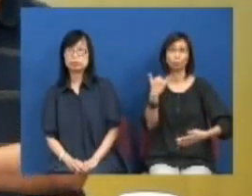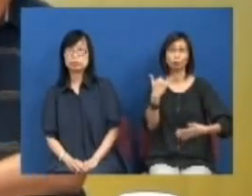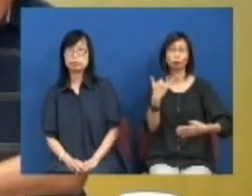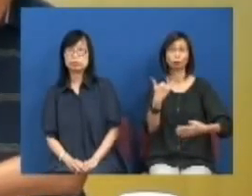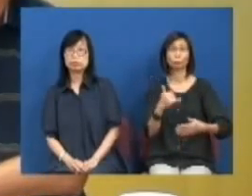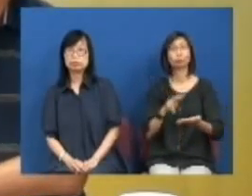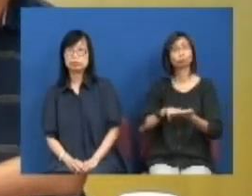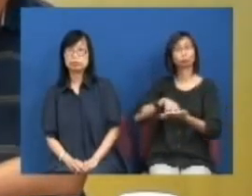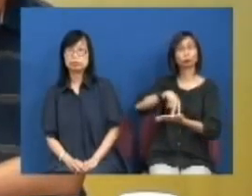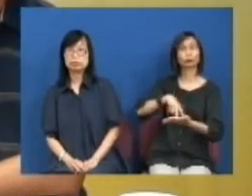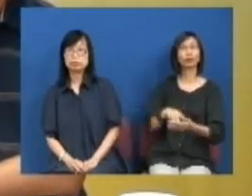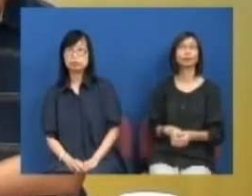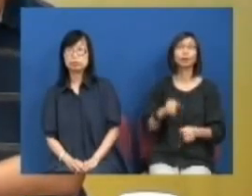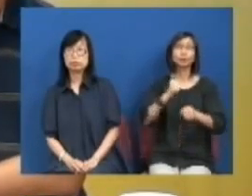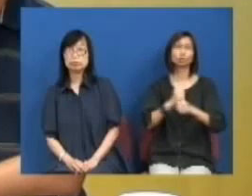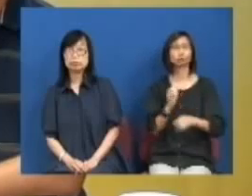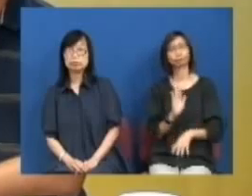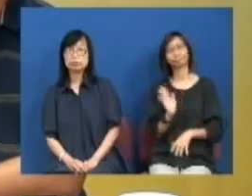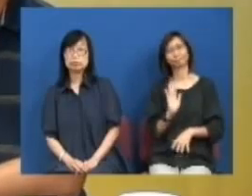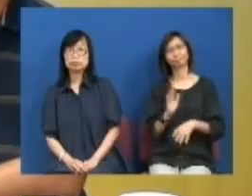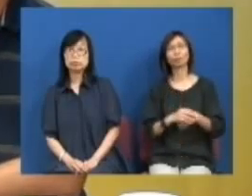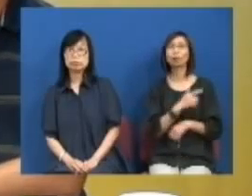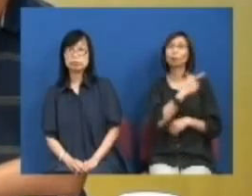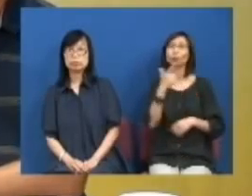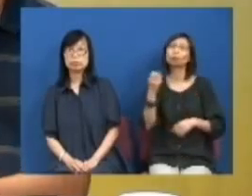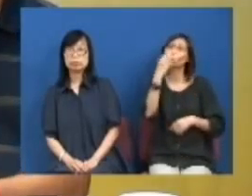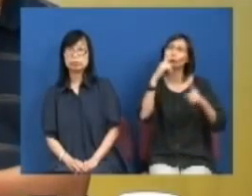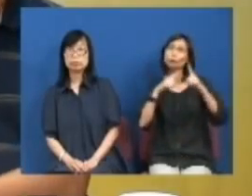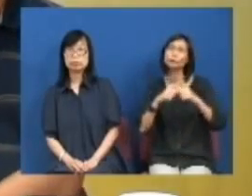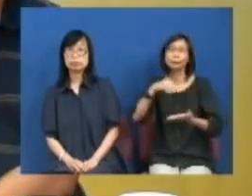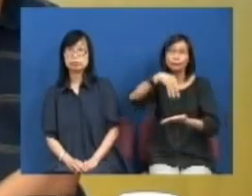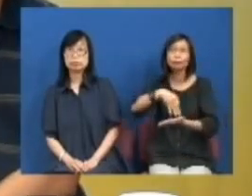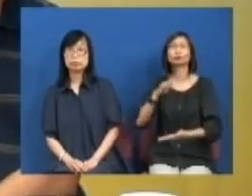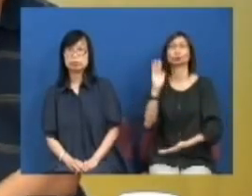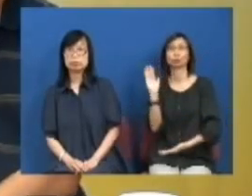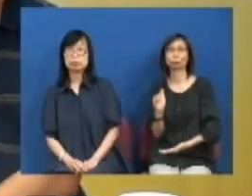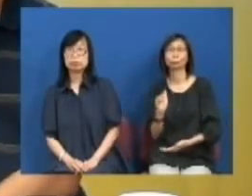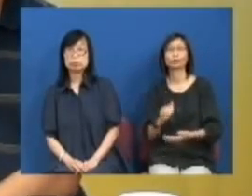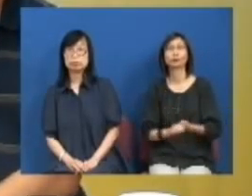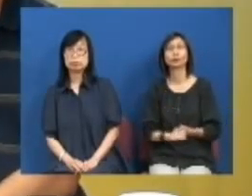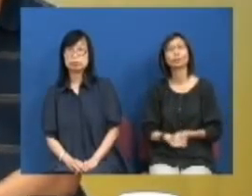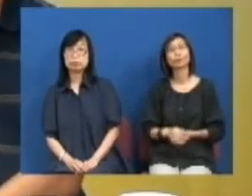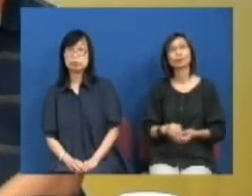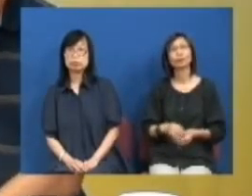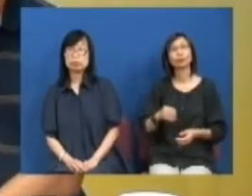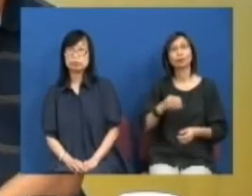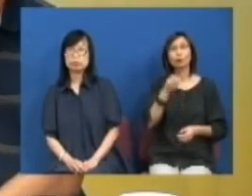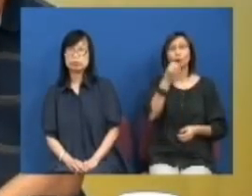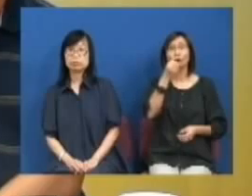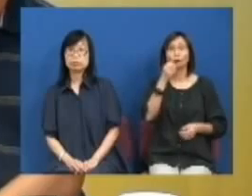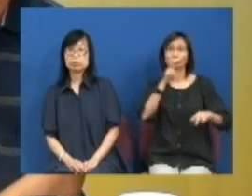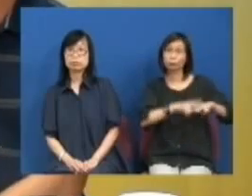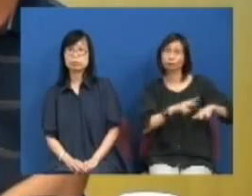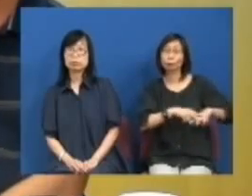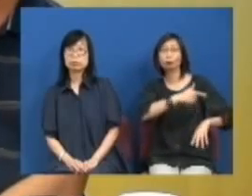唔係喺翻工日子啊，令到更加多香港人能夠會參與啦。咁大家知道其實即係內地即係一啲自由團，即係